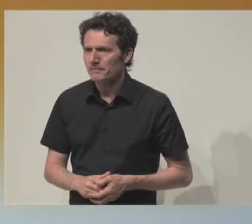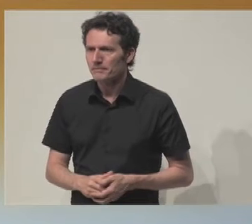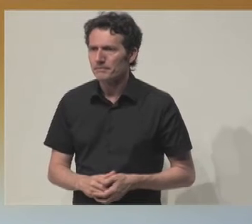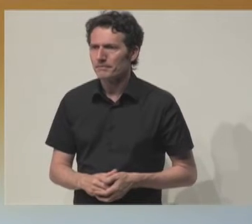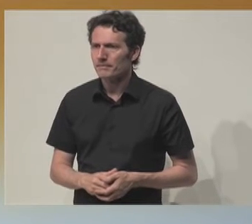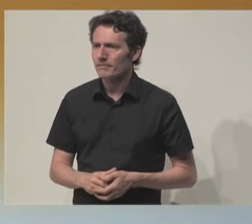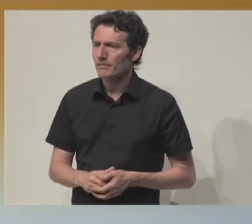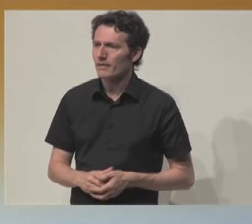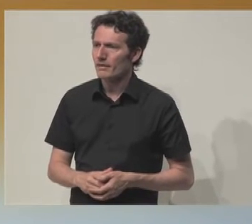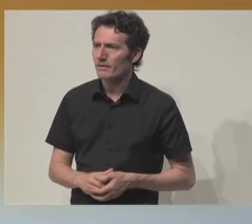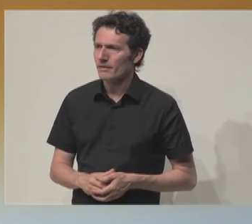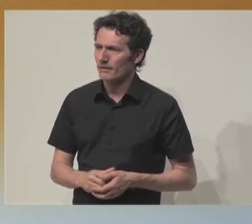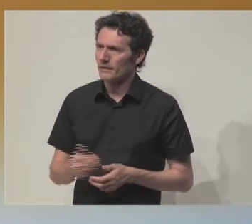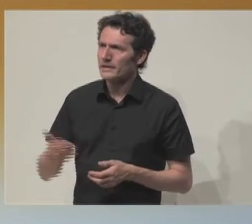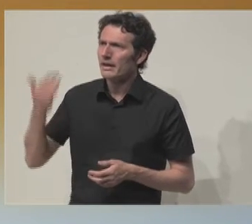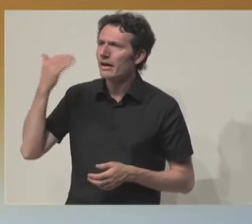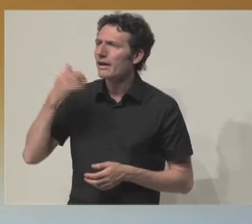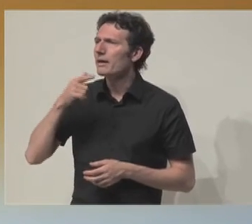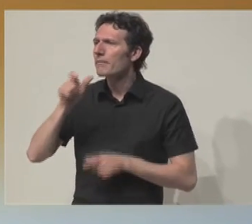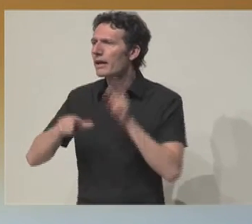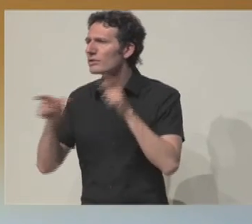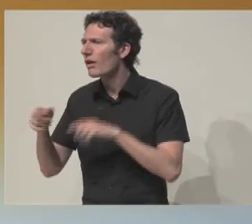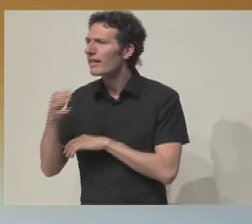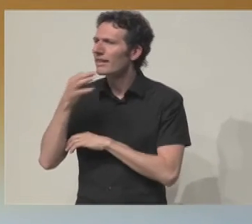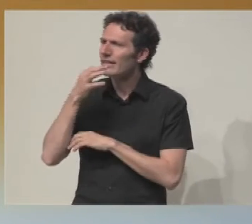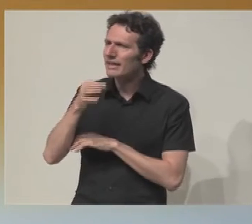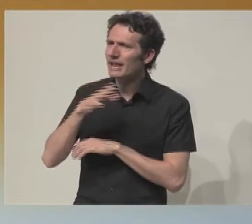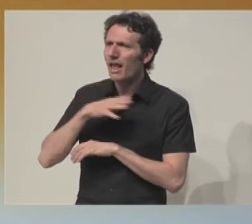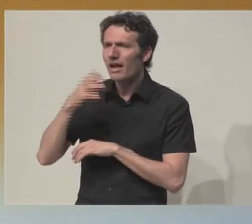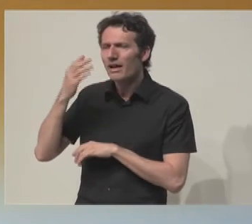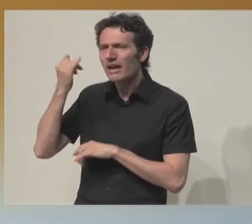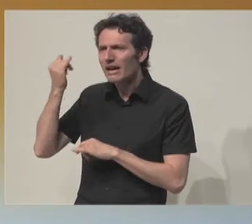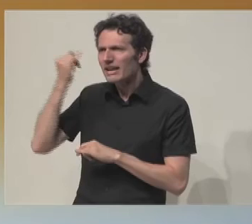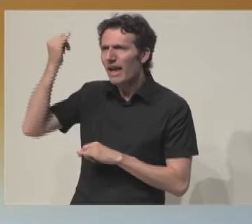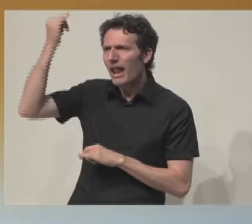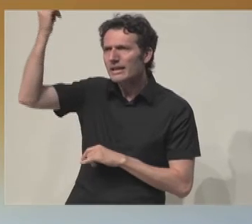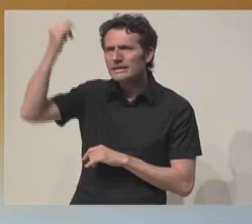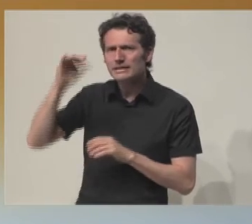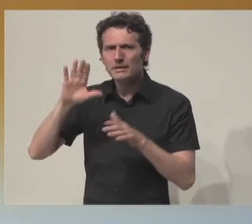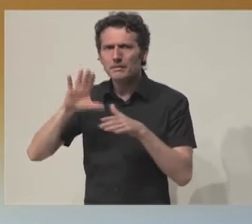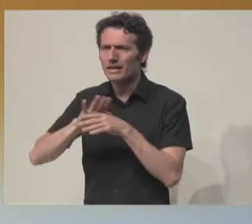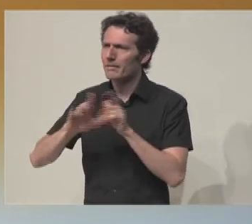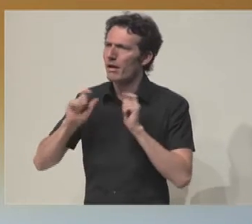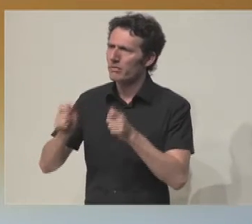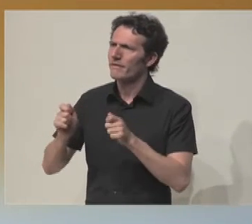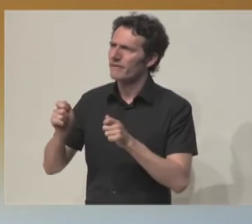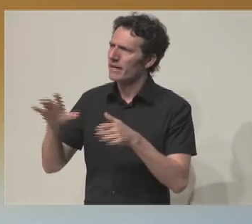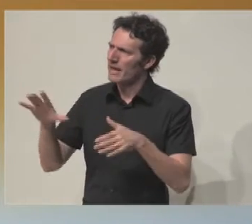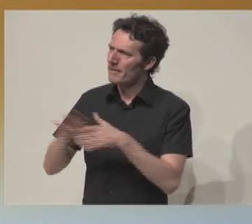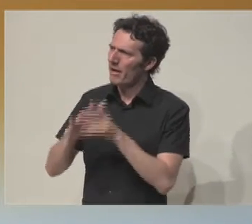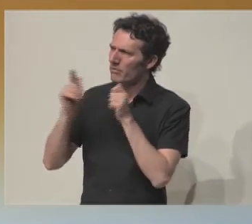certains ont dit des idéalistes certains de leurs contemporains les ont taxé